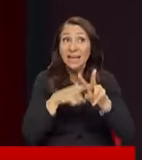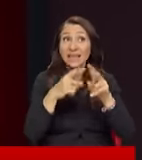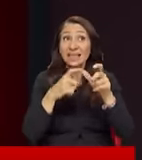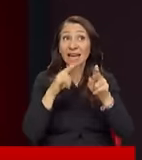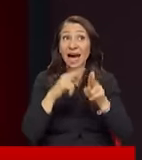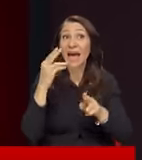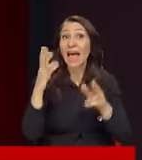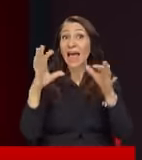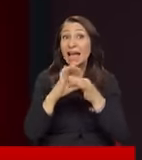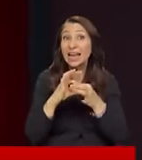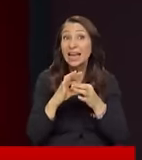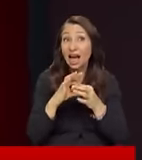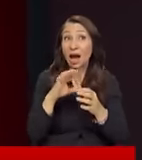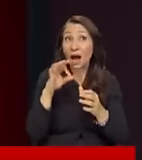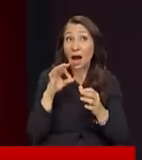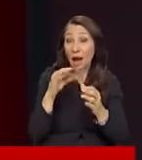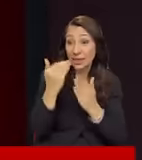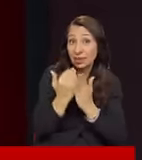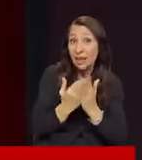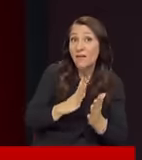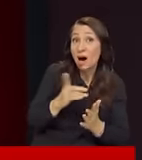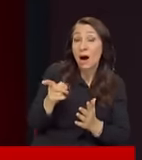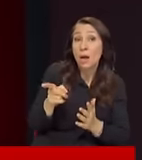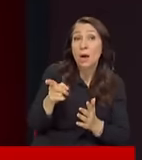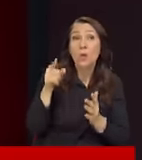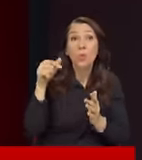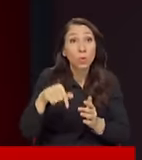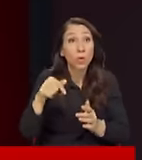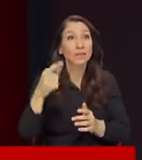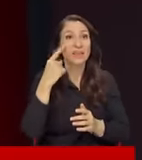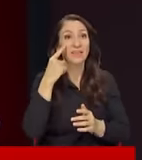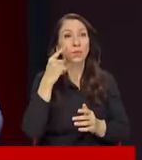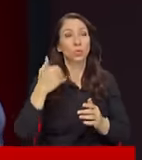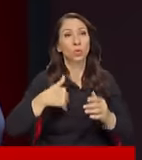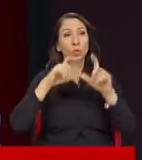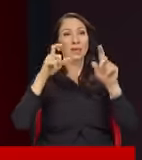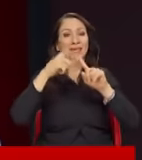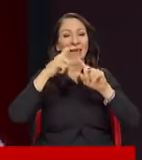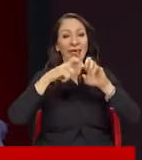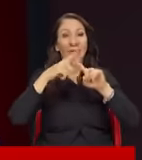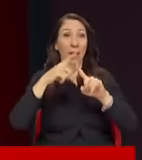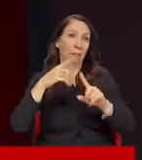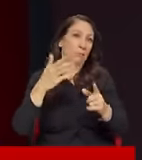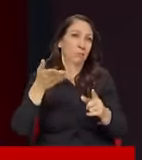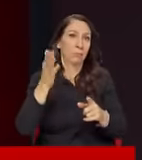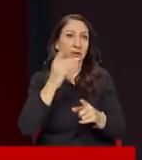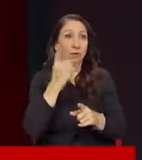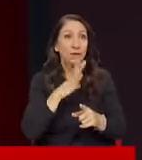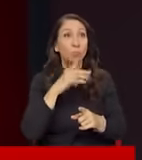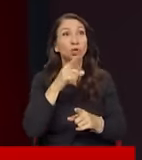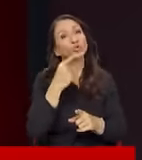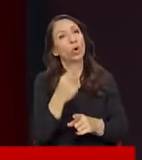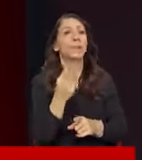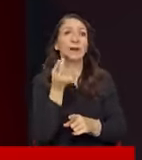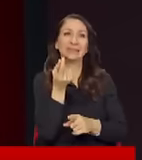Kurulu'nu ilgilendiren hatları var. Yani bugün devletin kurumu TRT. Hani başka şeyler var dedim. Hani buna